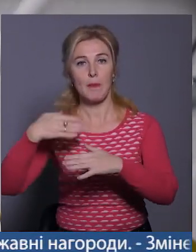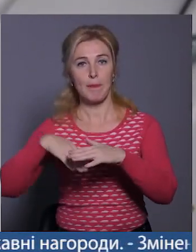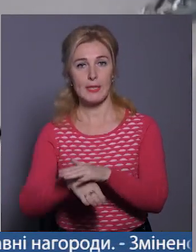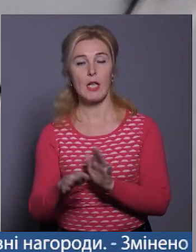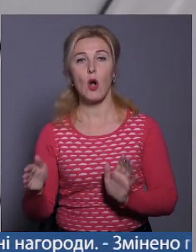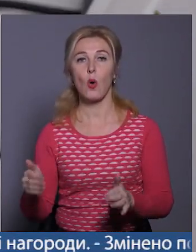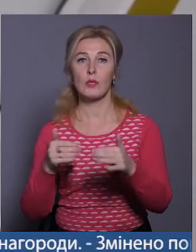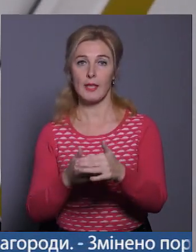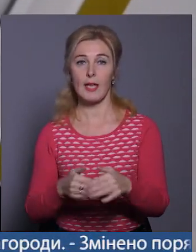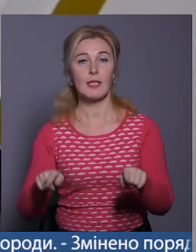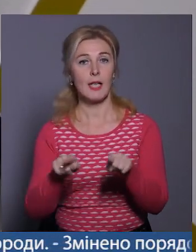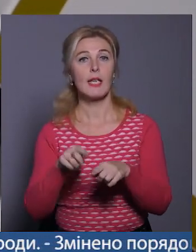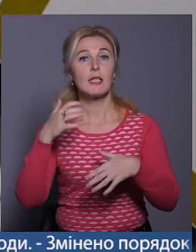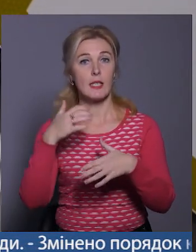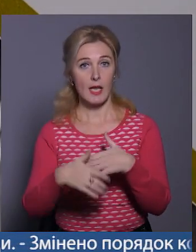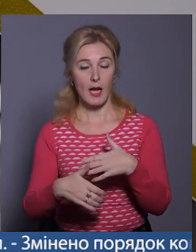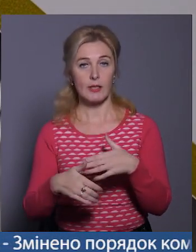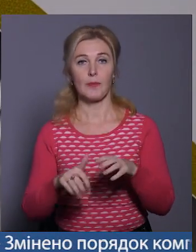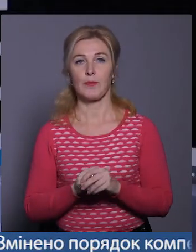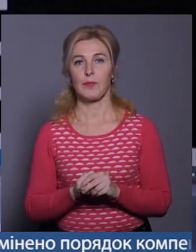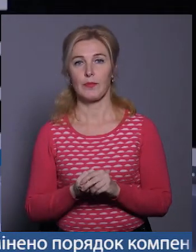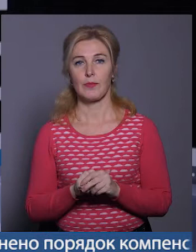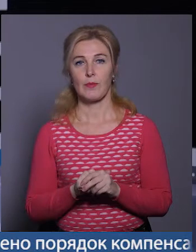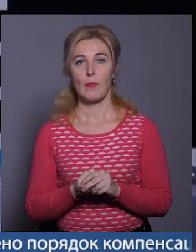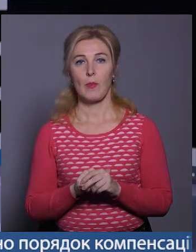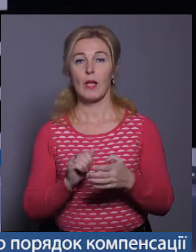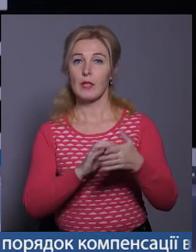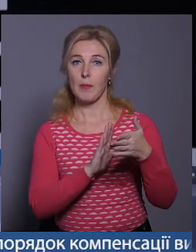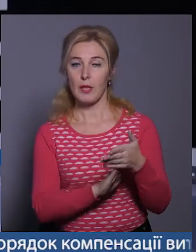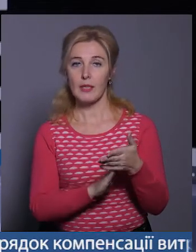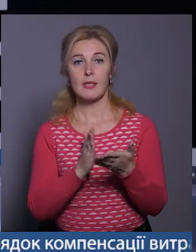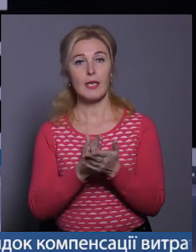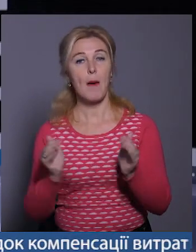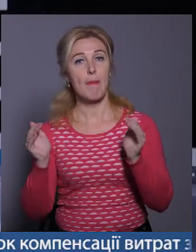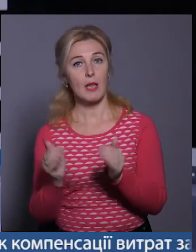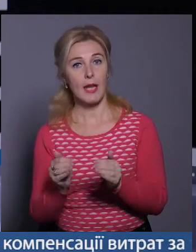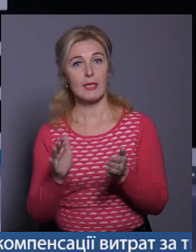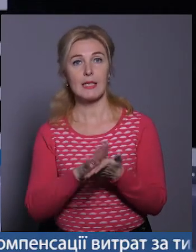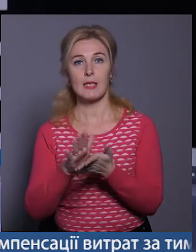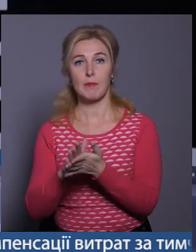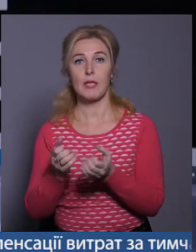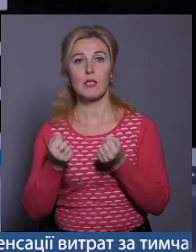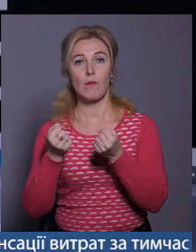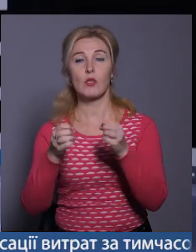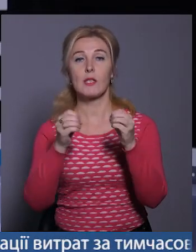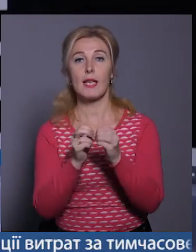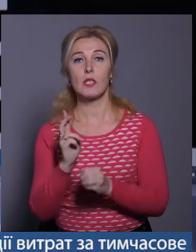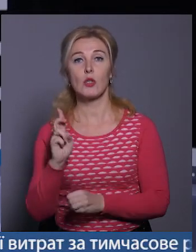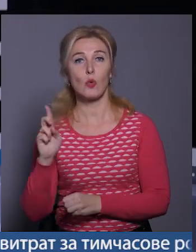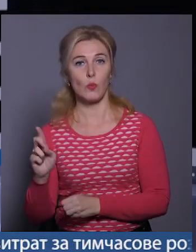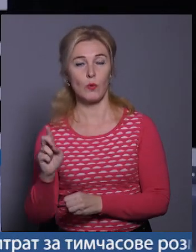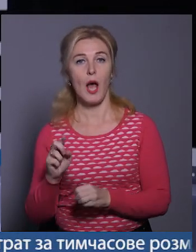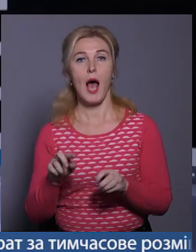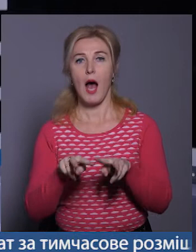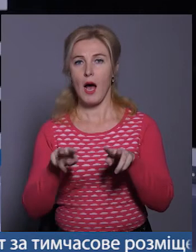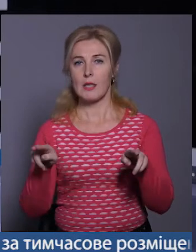такий середній сміттєвоз, тому що на балансі комунального підприємства є маленький сміттєвоз, 10 кубометрів, стандартні –